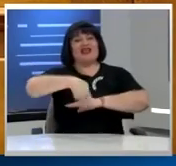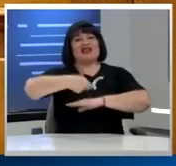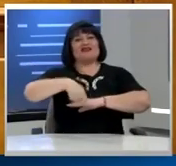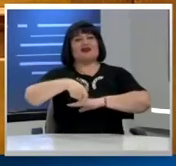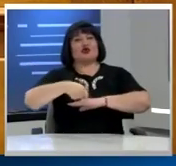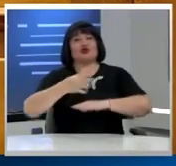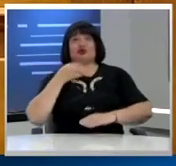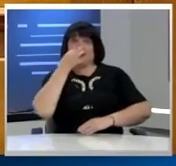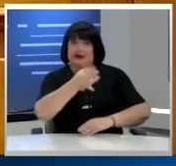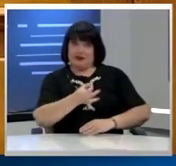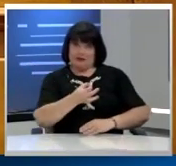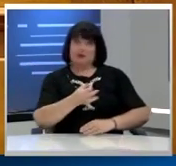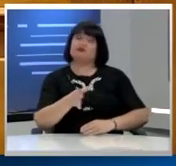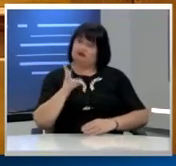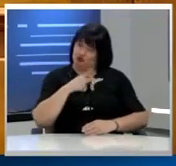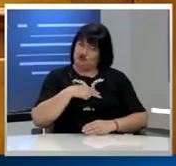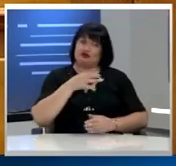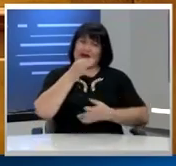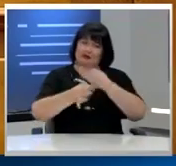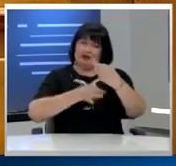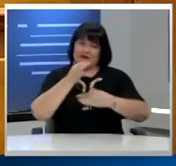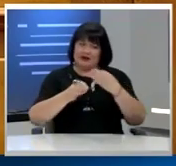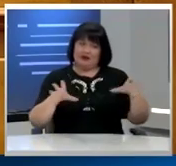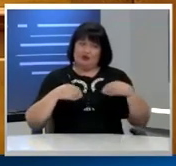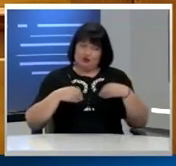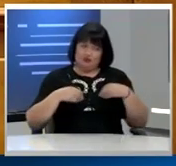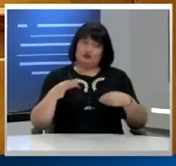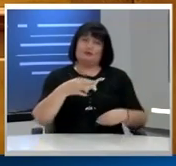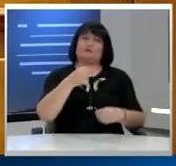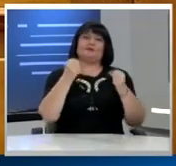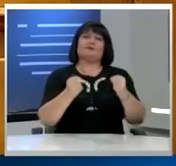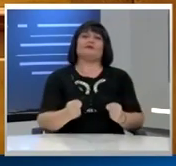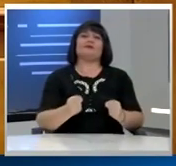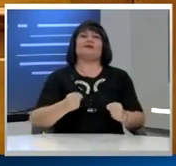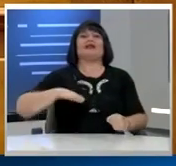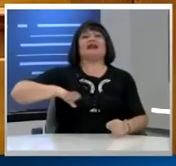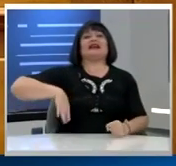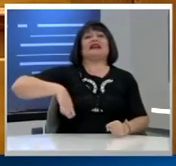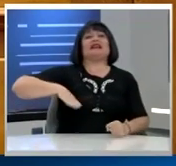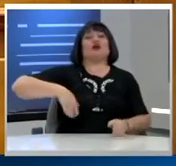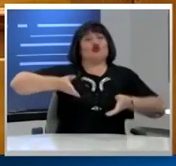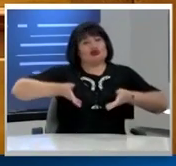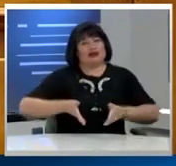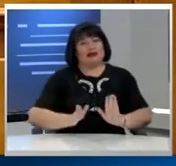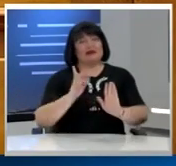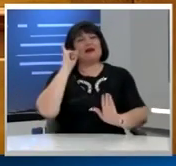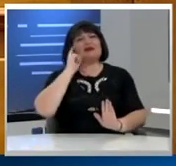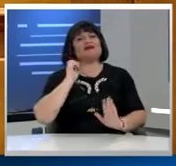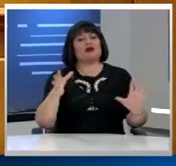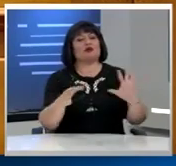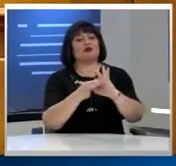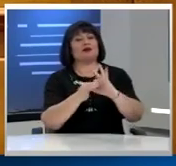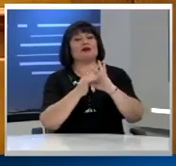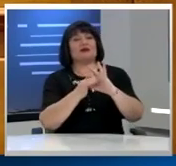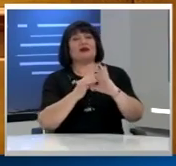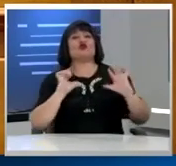Επιβεβαιώθηκαν, έγραφε, οι πληροφορίες μας για την τοποθέτηση του κριτικού στην καταγωγή και γνωστού για τις σχέσεις με